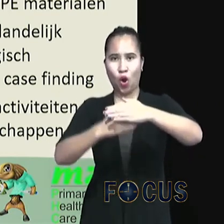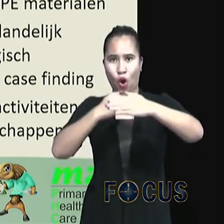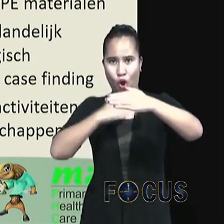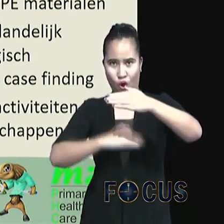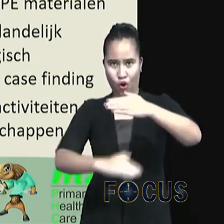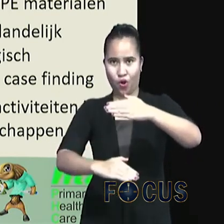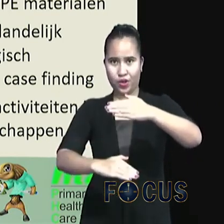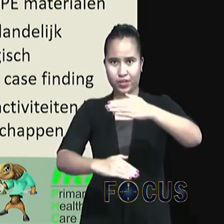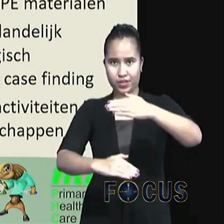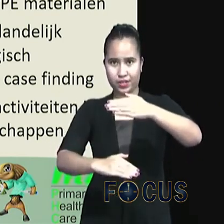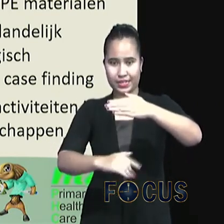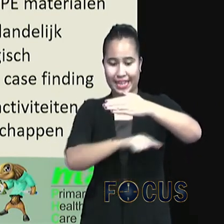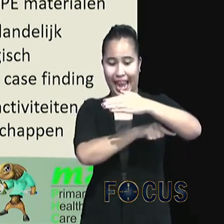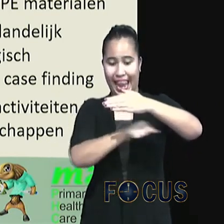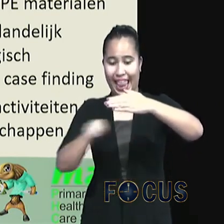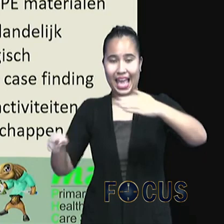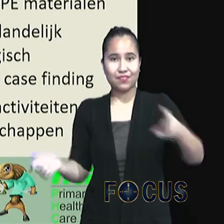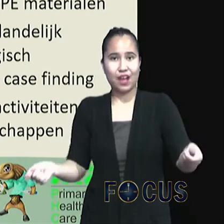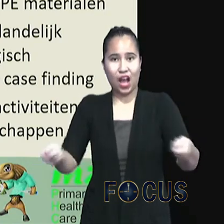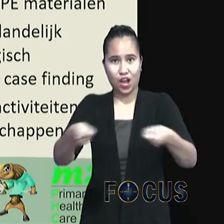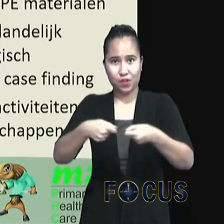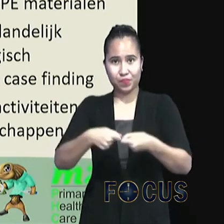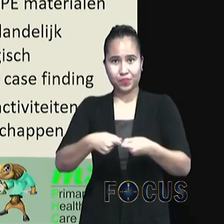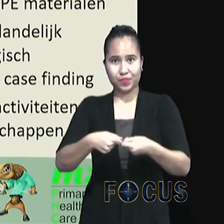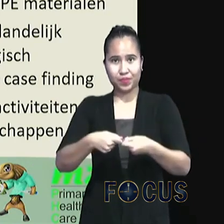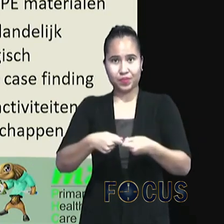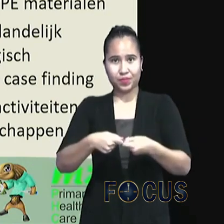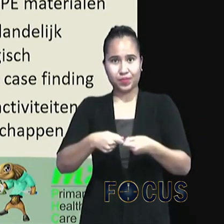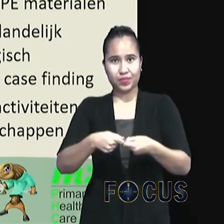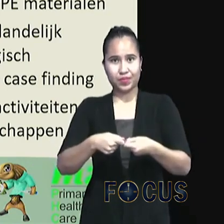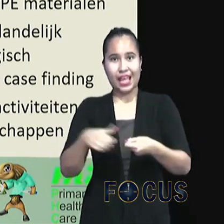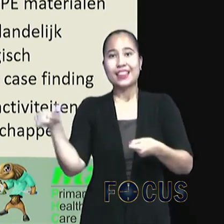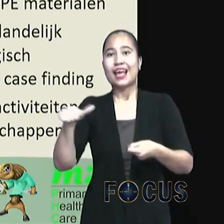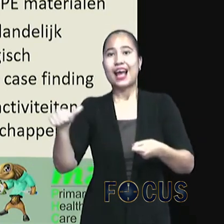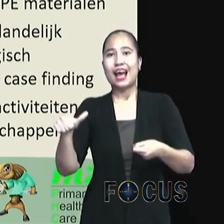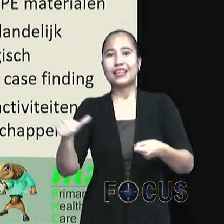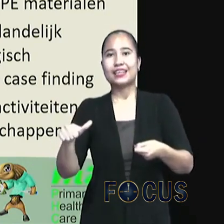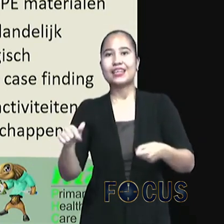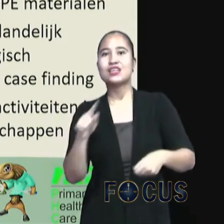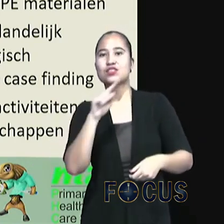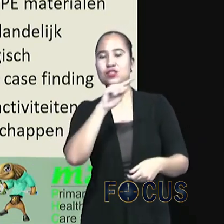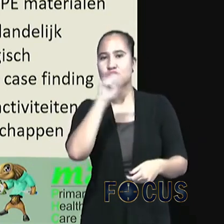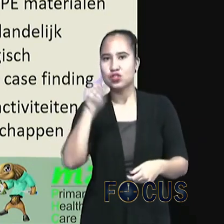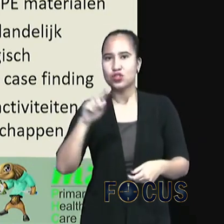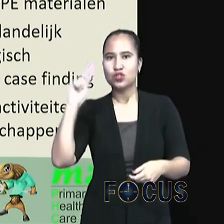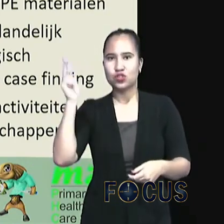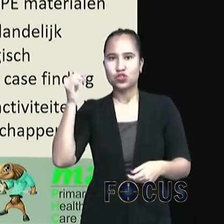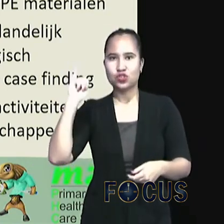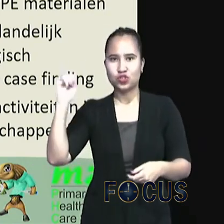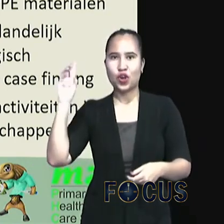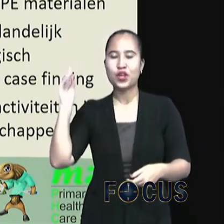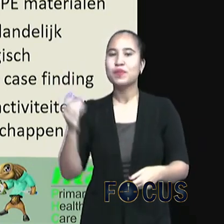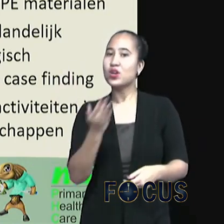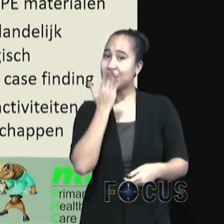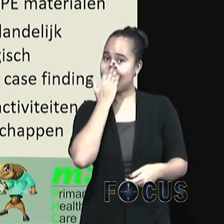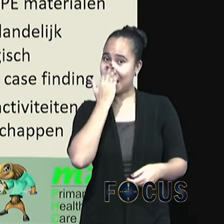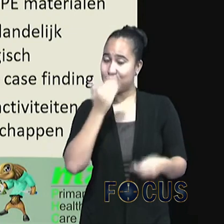van afsluiting, terwijl het overgroot gedeelte zit in het zuiden bij onze inheemse